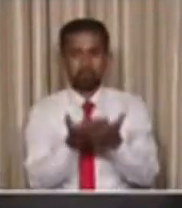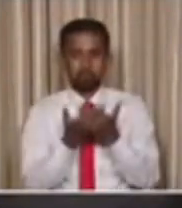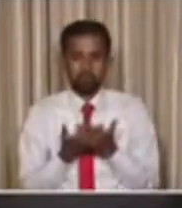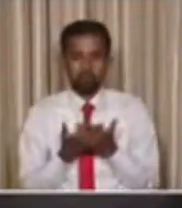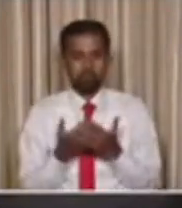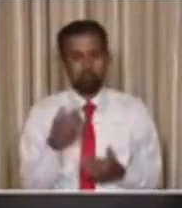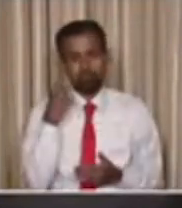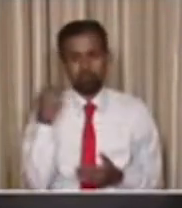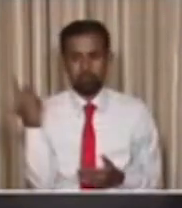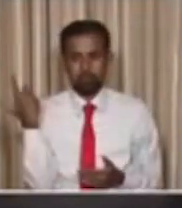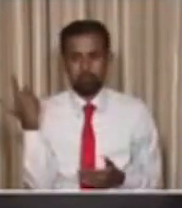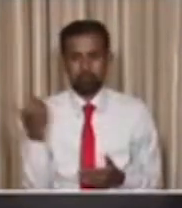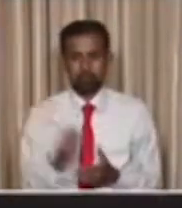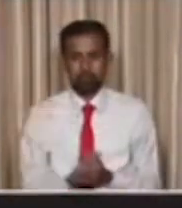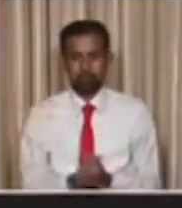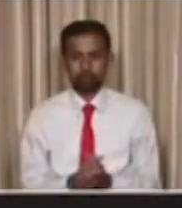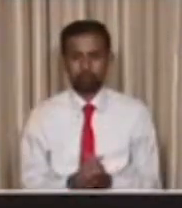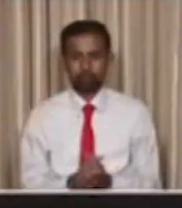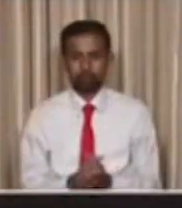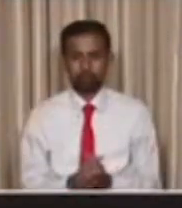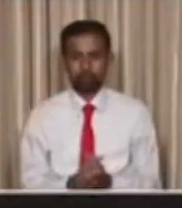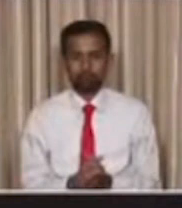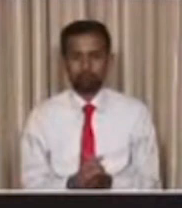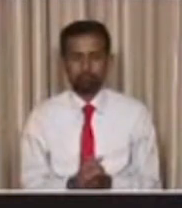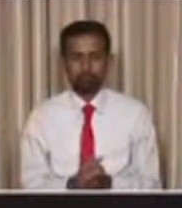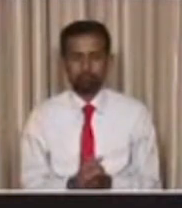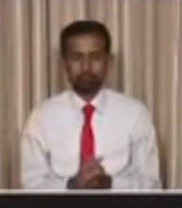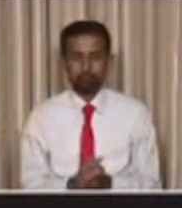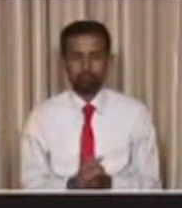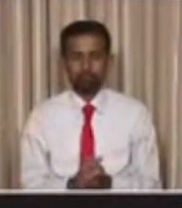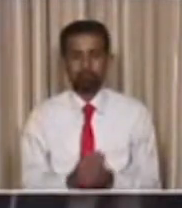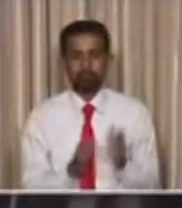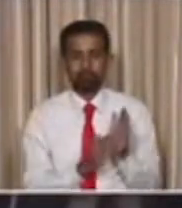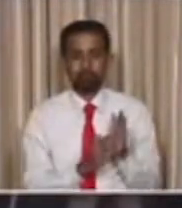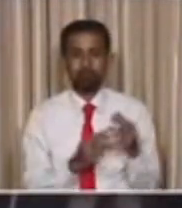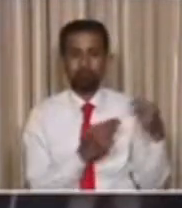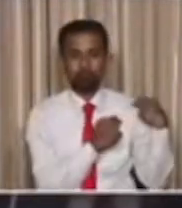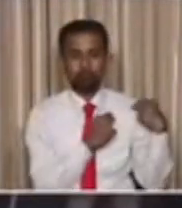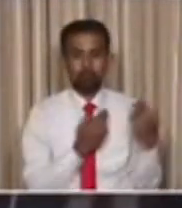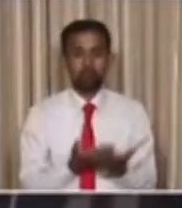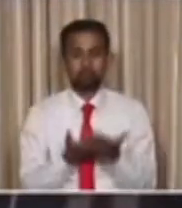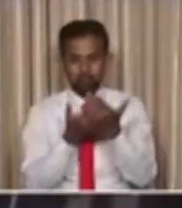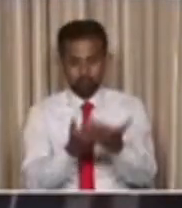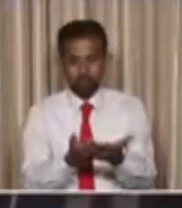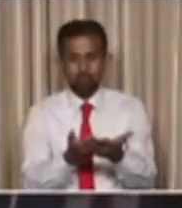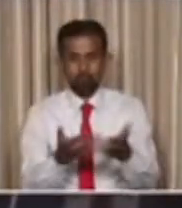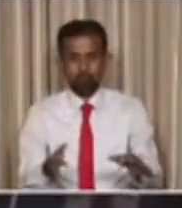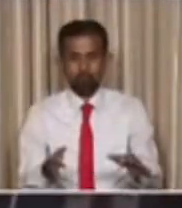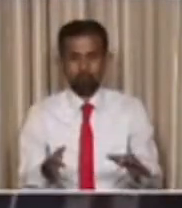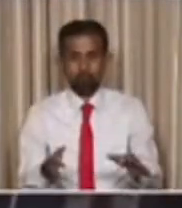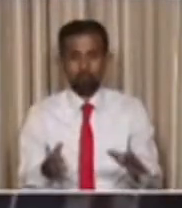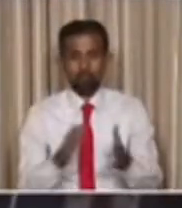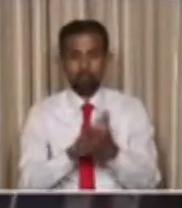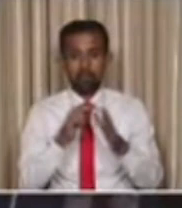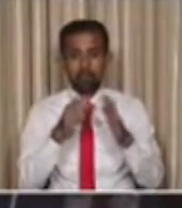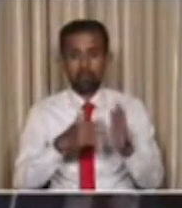කියෙන අපි දන්නේ නෑ. කරු මහිනන්දන්ද අලුත්ගමටතුමා මන්තුමා වගකීමකින් මං සභාගත කර හෙම පදස